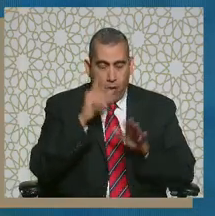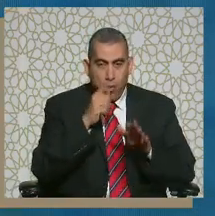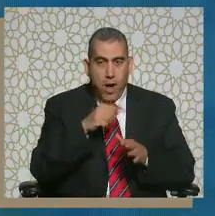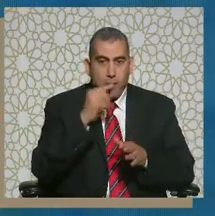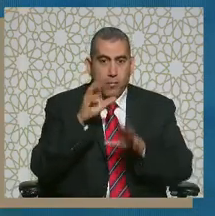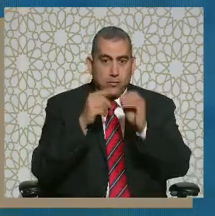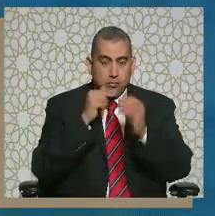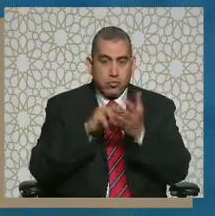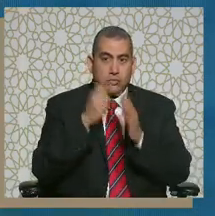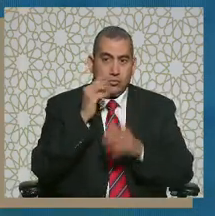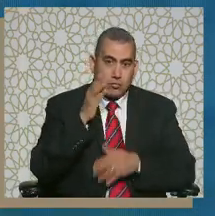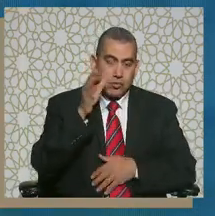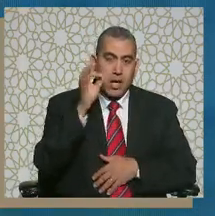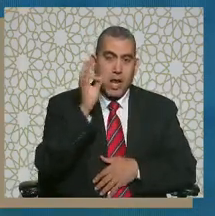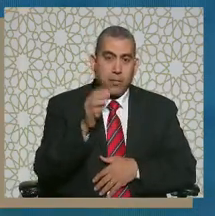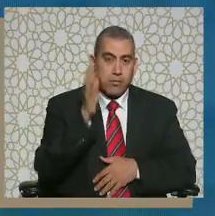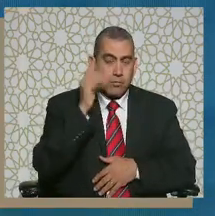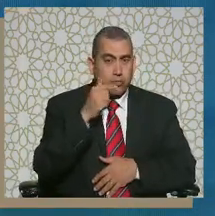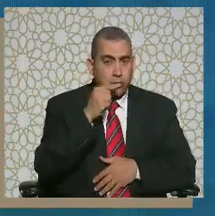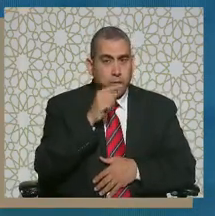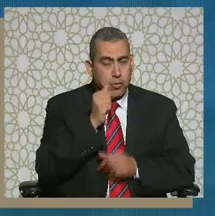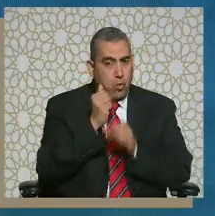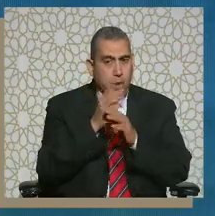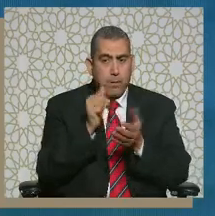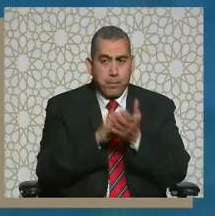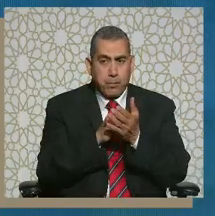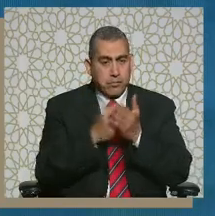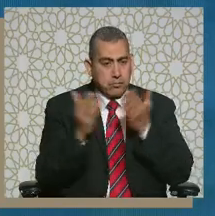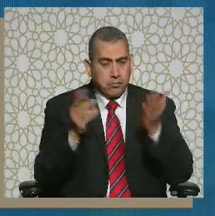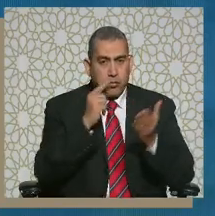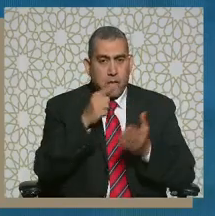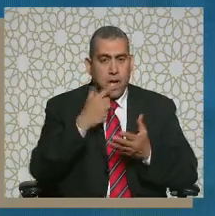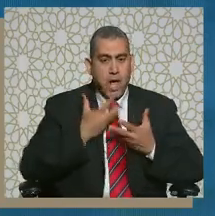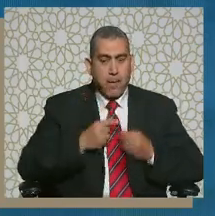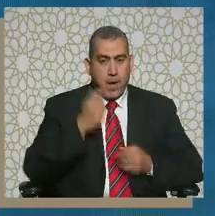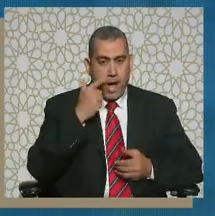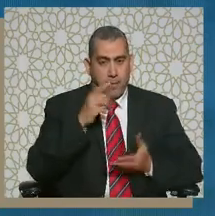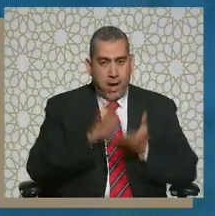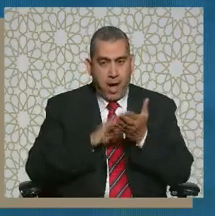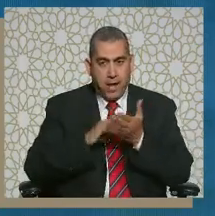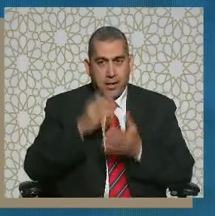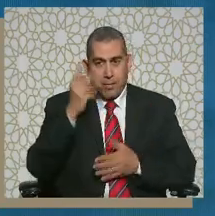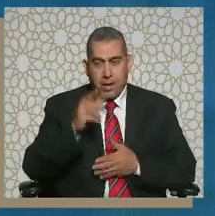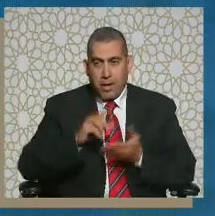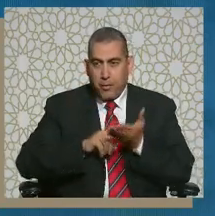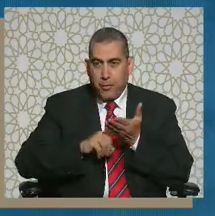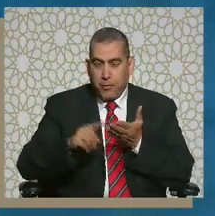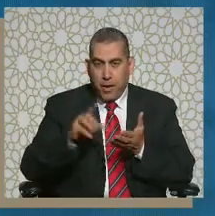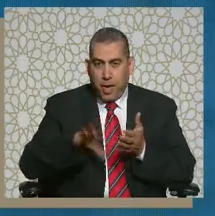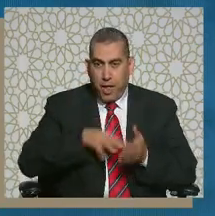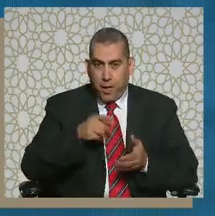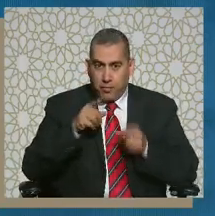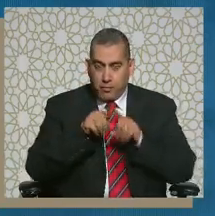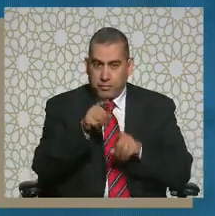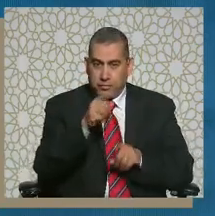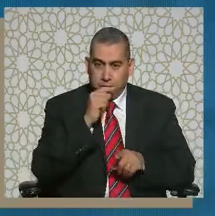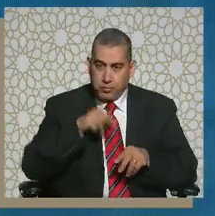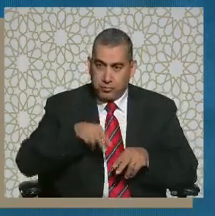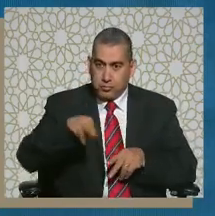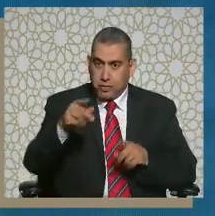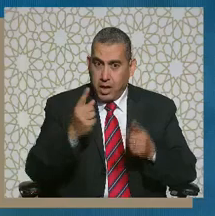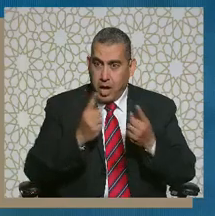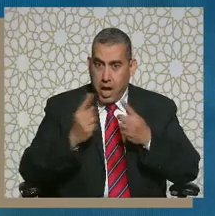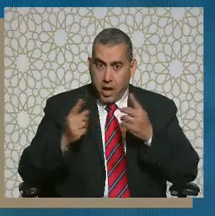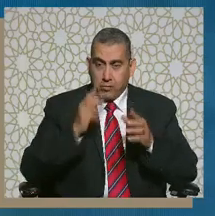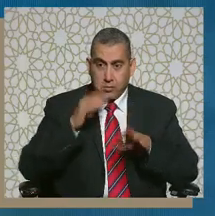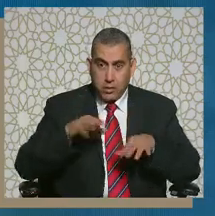نراعيها نراعي ان المكان والحمد لله البلد امنه بس نراعي ان يكون المكان مناسب ان انت تروحي